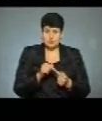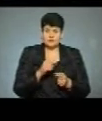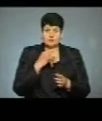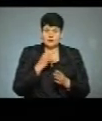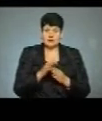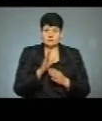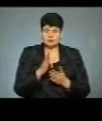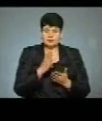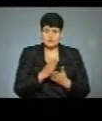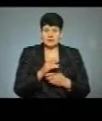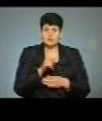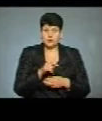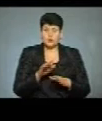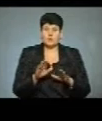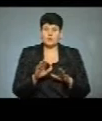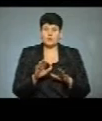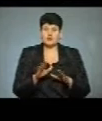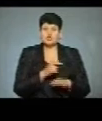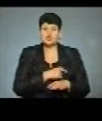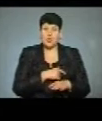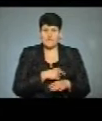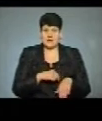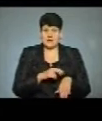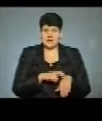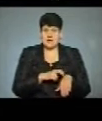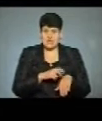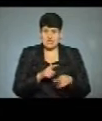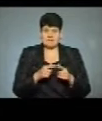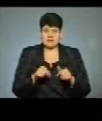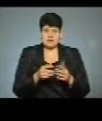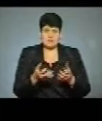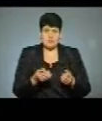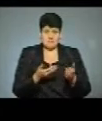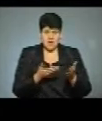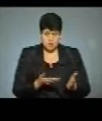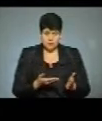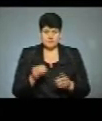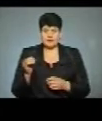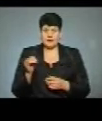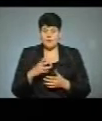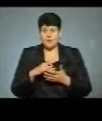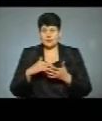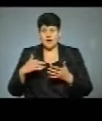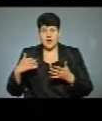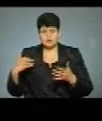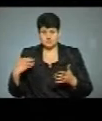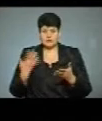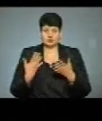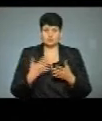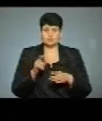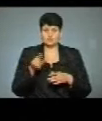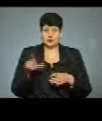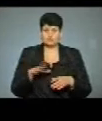неї будуть нести від того моменту чергові лікарі відділення приймального, а у подальшому, якщо людина